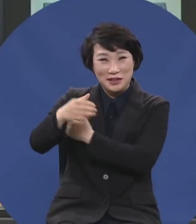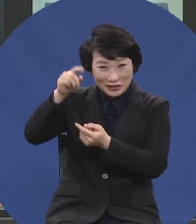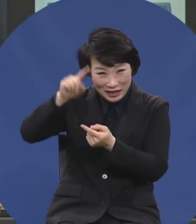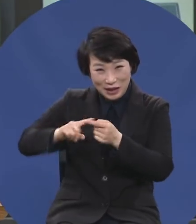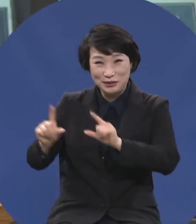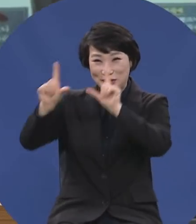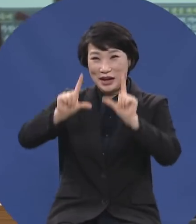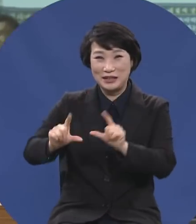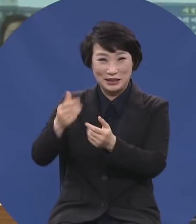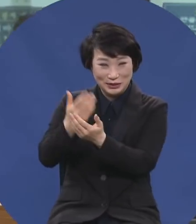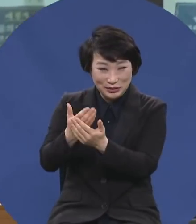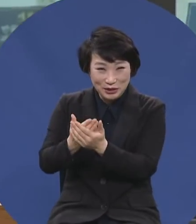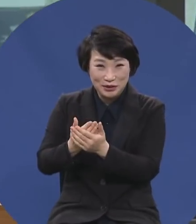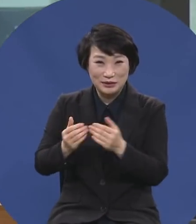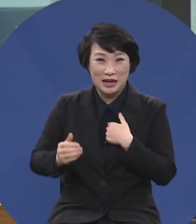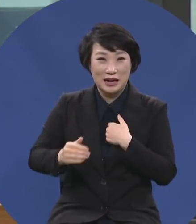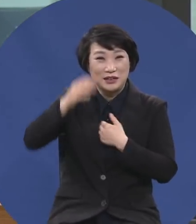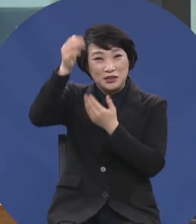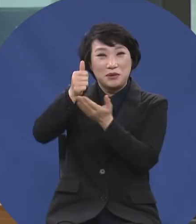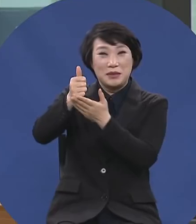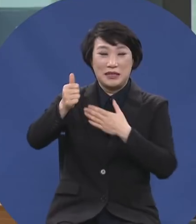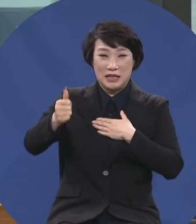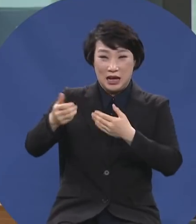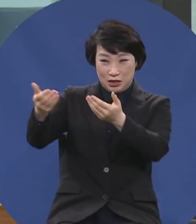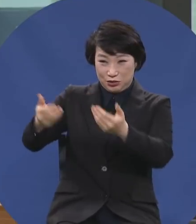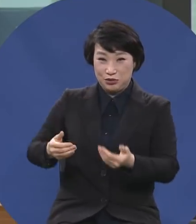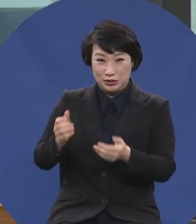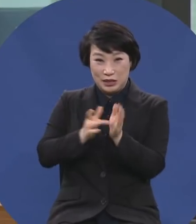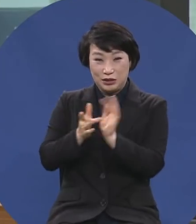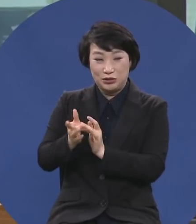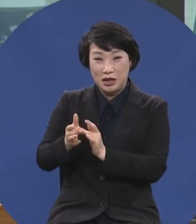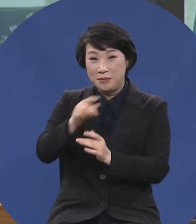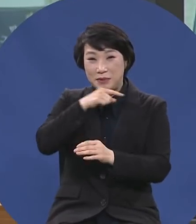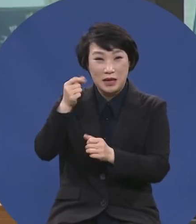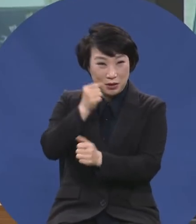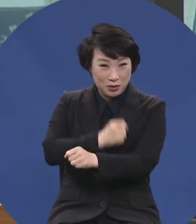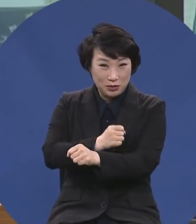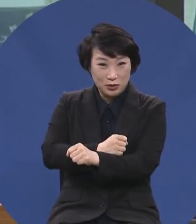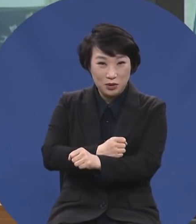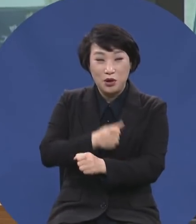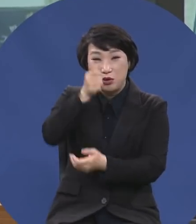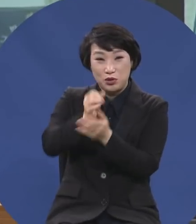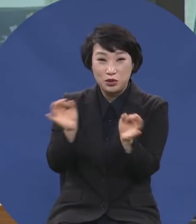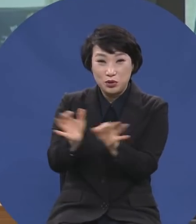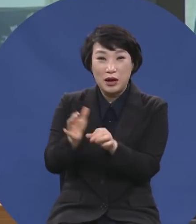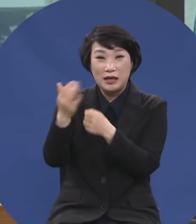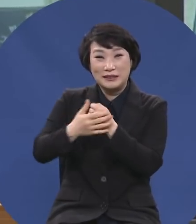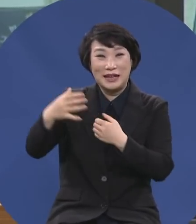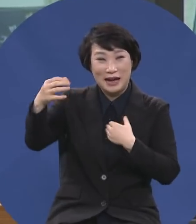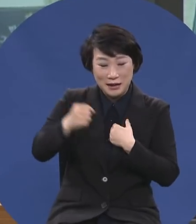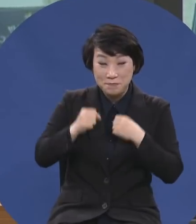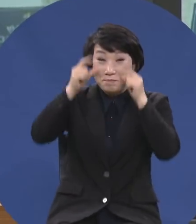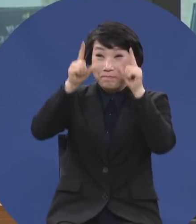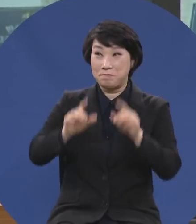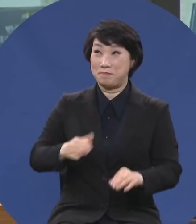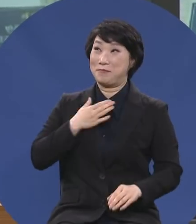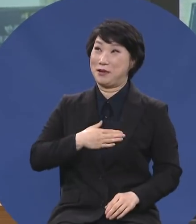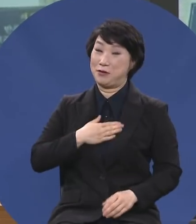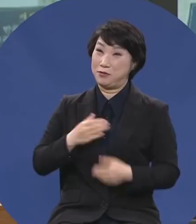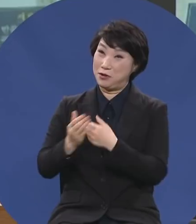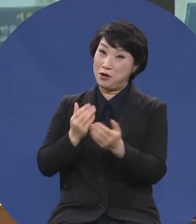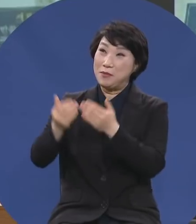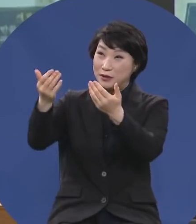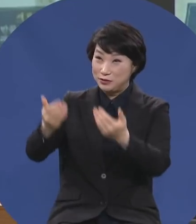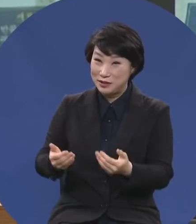하옵시고 성령이 나에게 주신 예수의 피의 풍성과 속죄의 은총을 깨닫고 알고